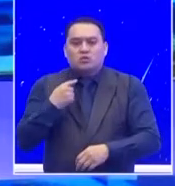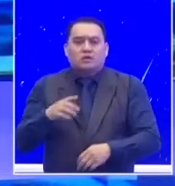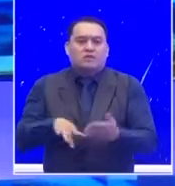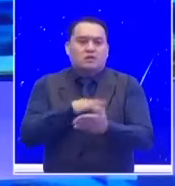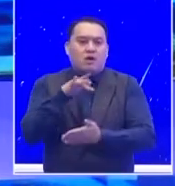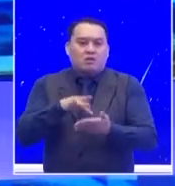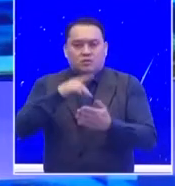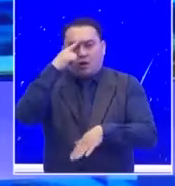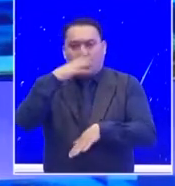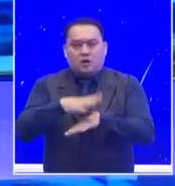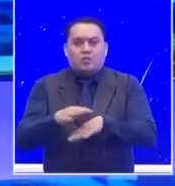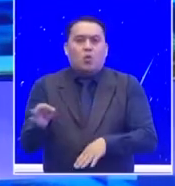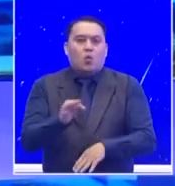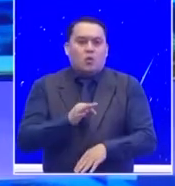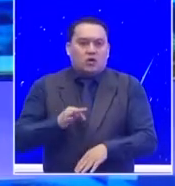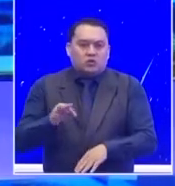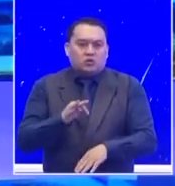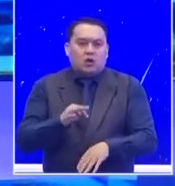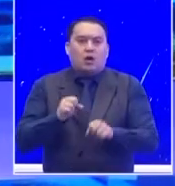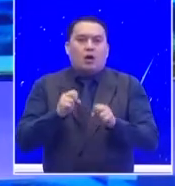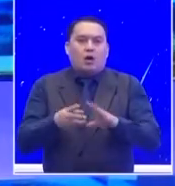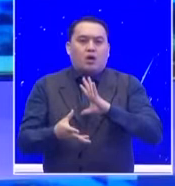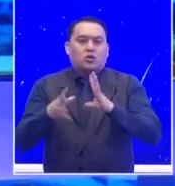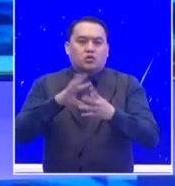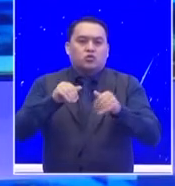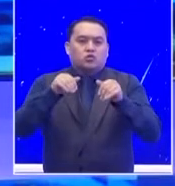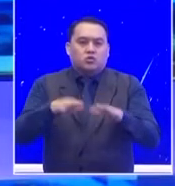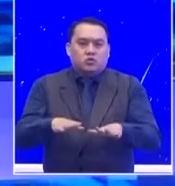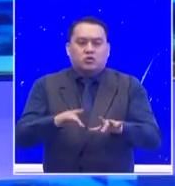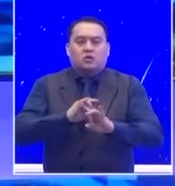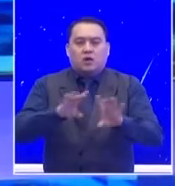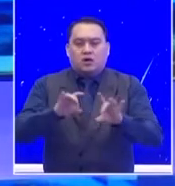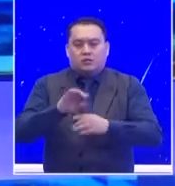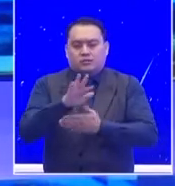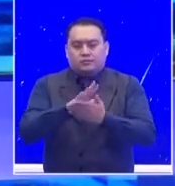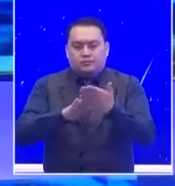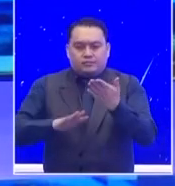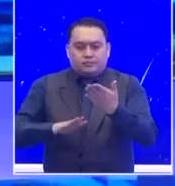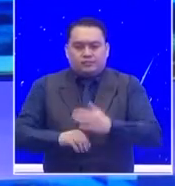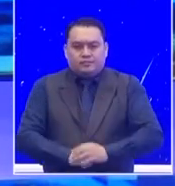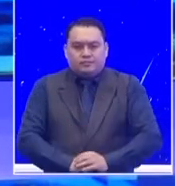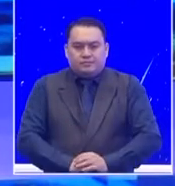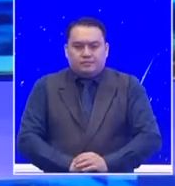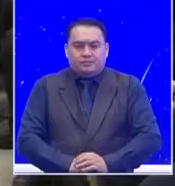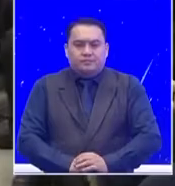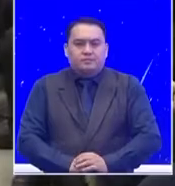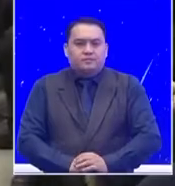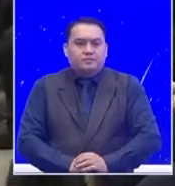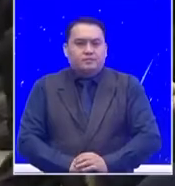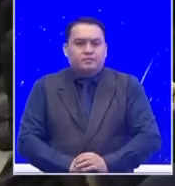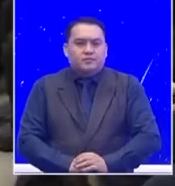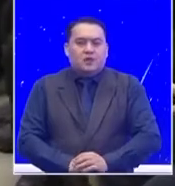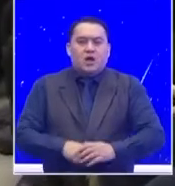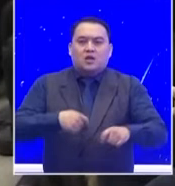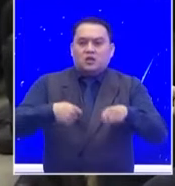с главой края Амандыком Баталовым. К какому консенсусу пришли стороны, расскажет Еляман Раимбеков.